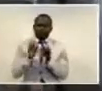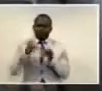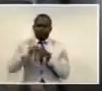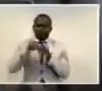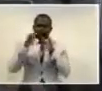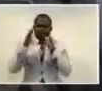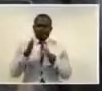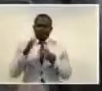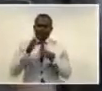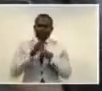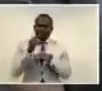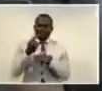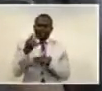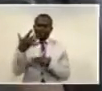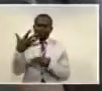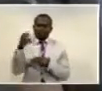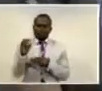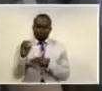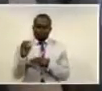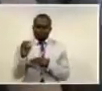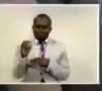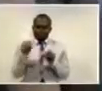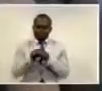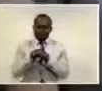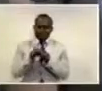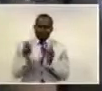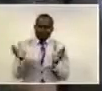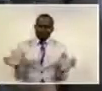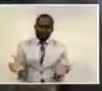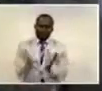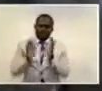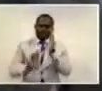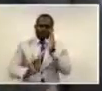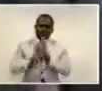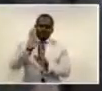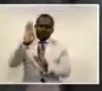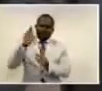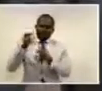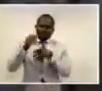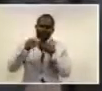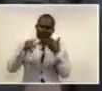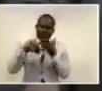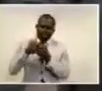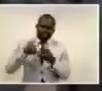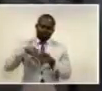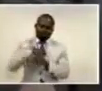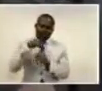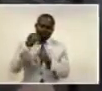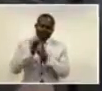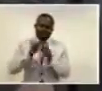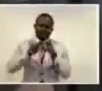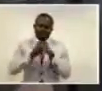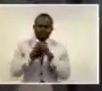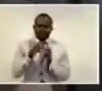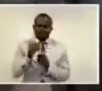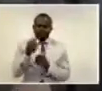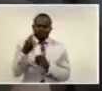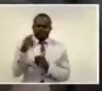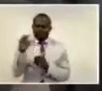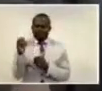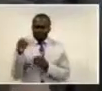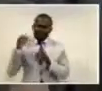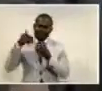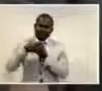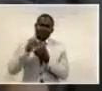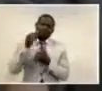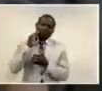n'abanyamuryango 150 nkuko mudushishikariza kwiteza imbere byose twarabikoze duhereye ku gicere cy'ijana tugera